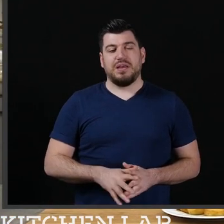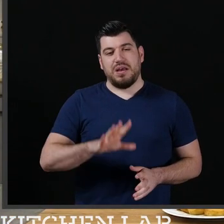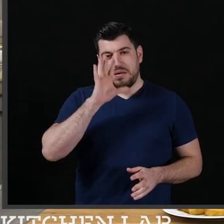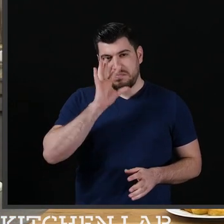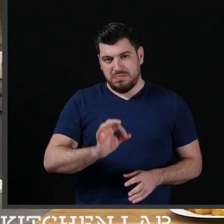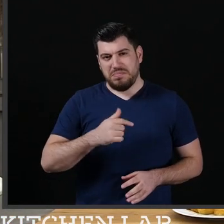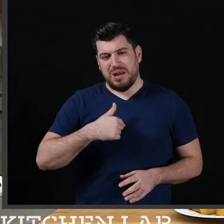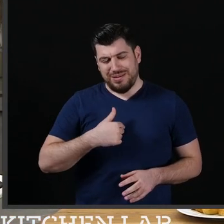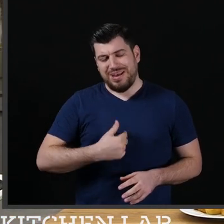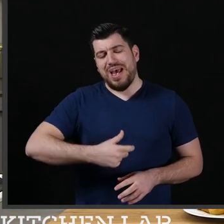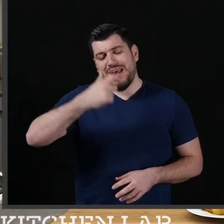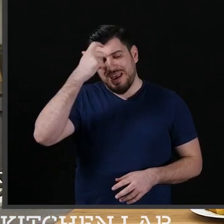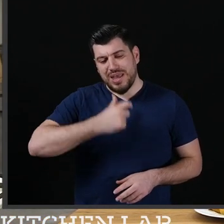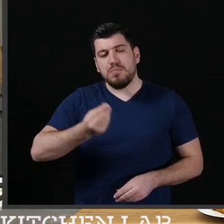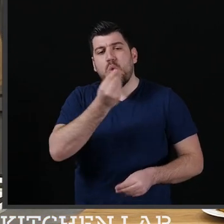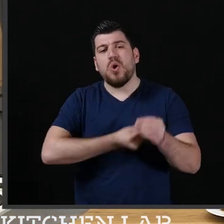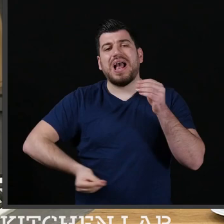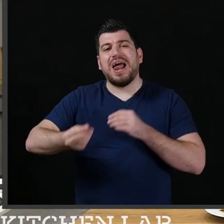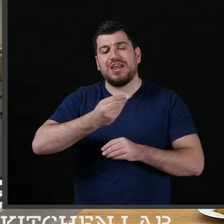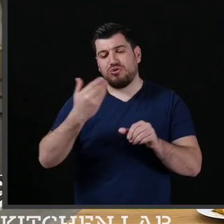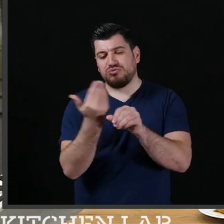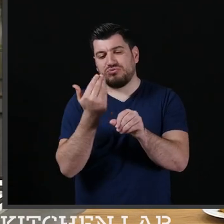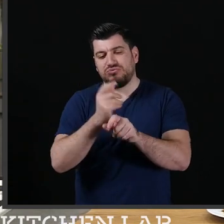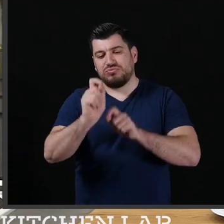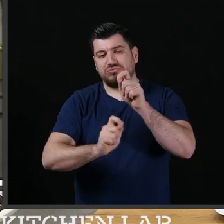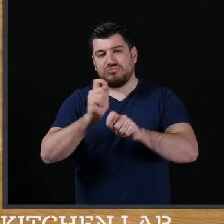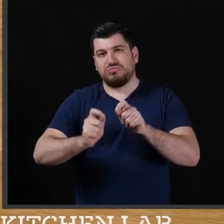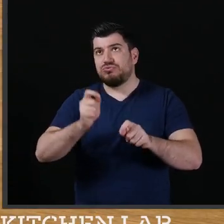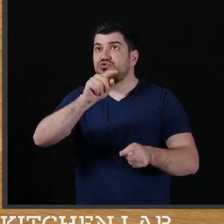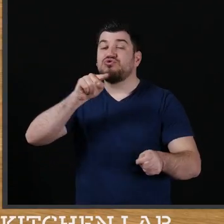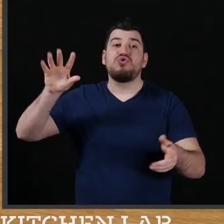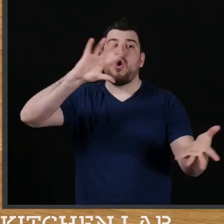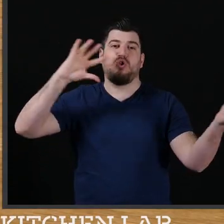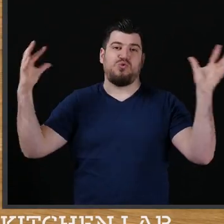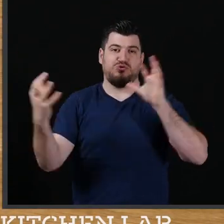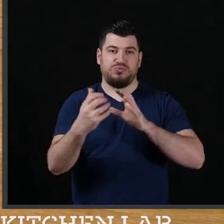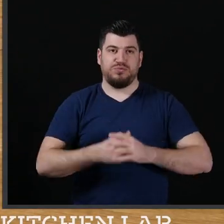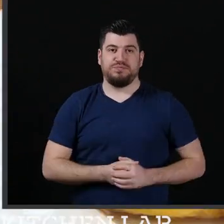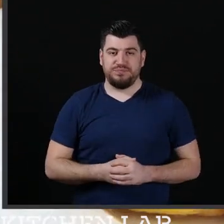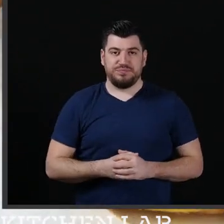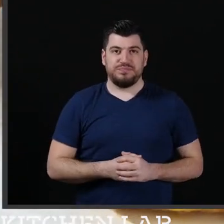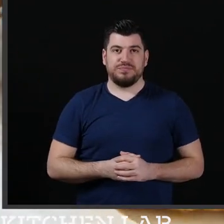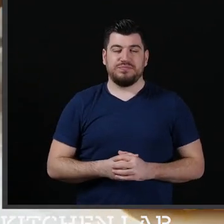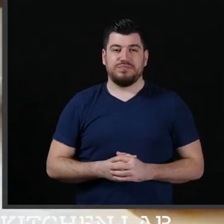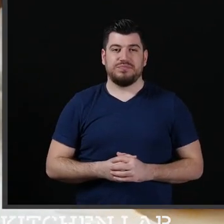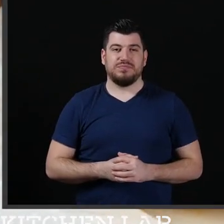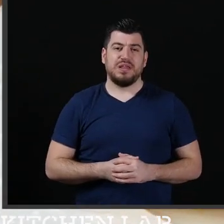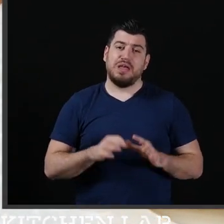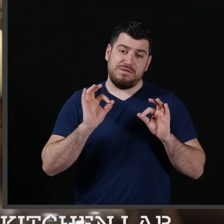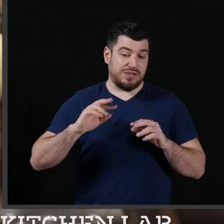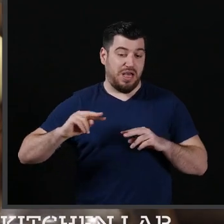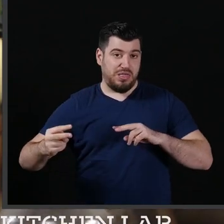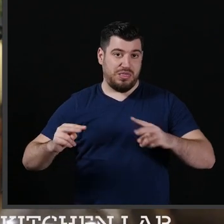καλύτερος potato maker του κόσμου. Και για να μην το έχω μόνο του, έχω ετοιμάσει και δύο μπιφτεκάκια εδώ. Έτσι για να